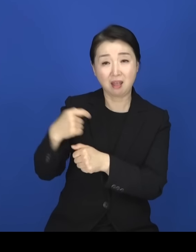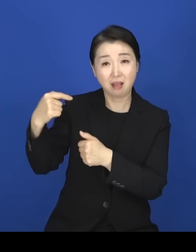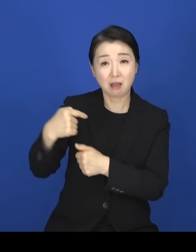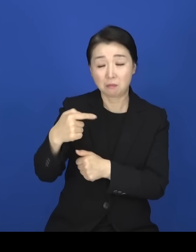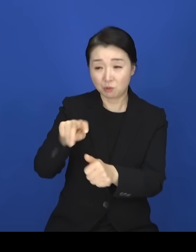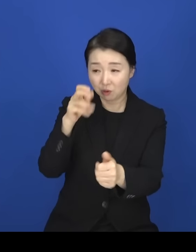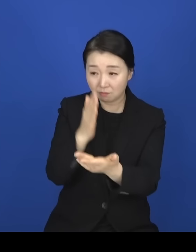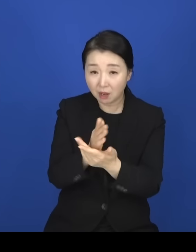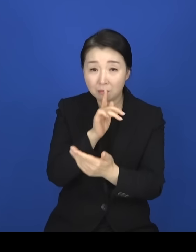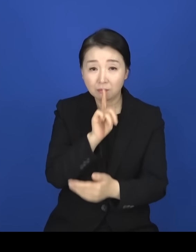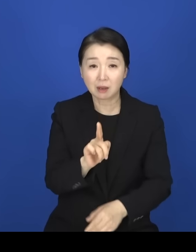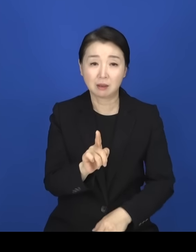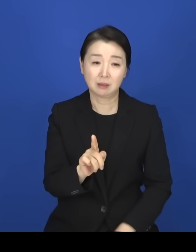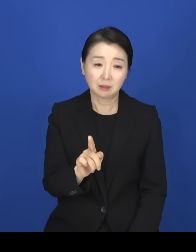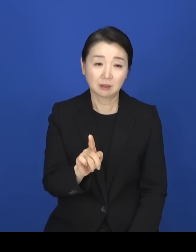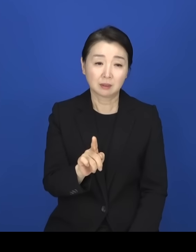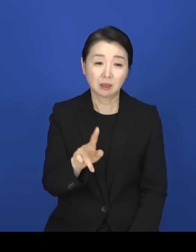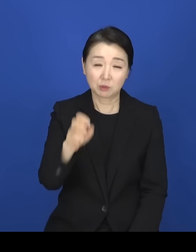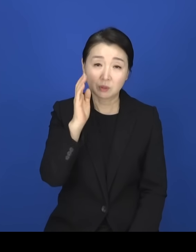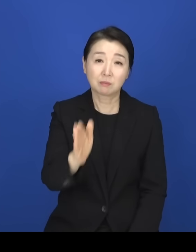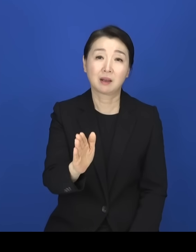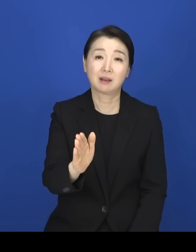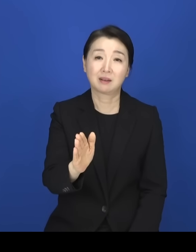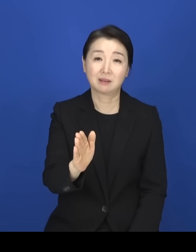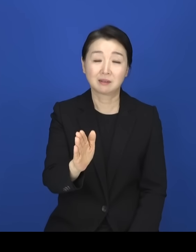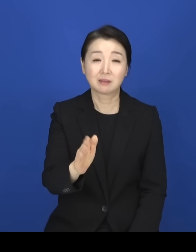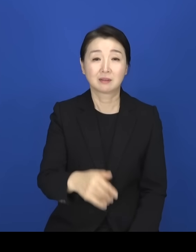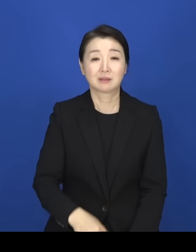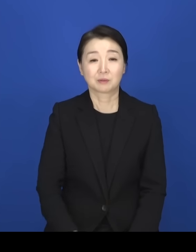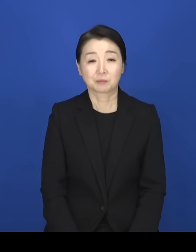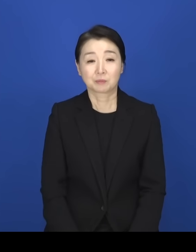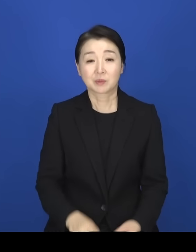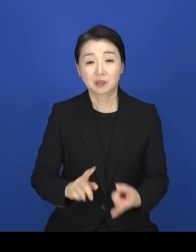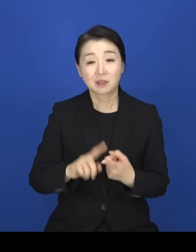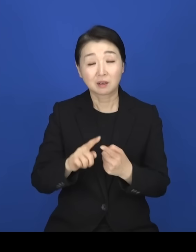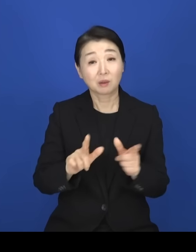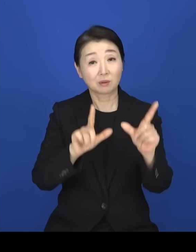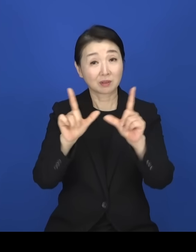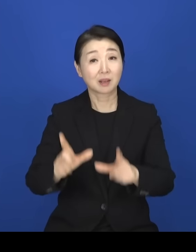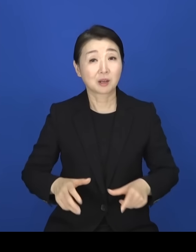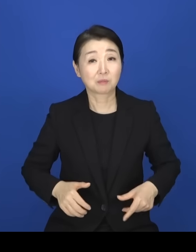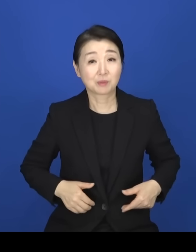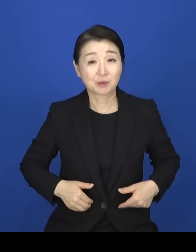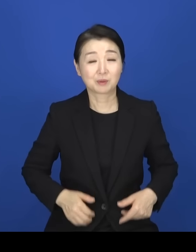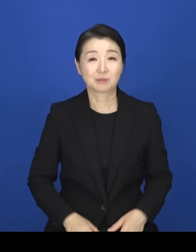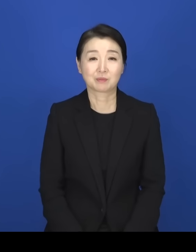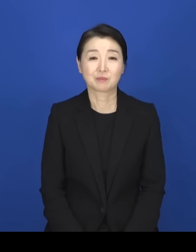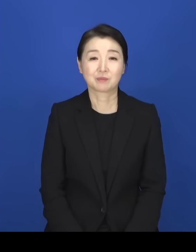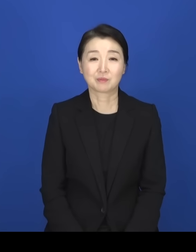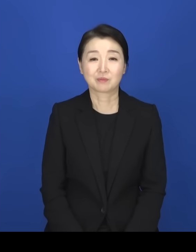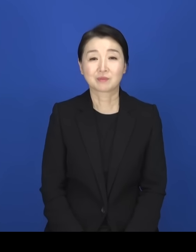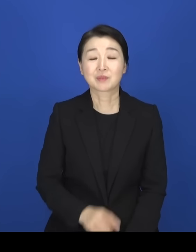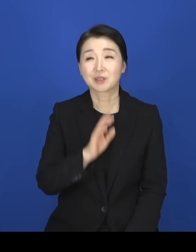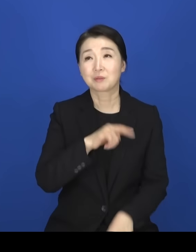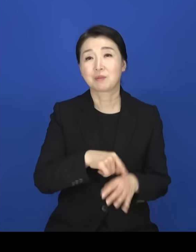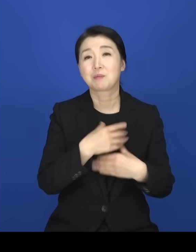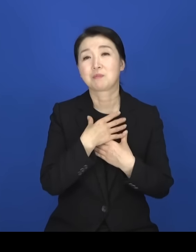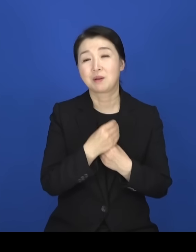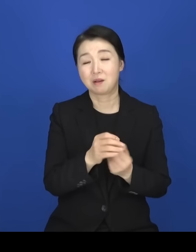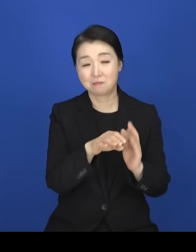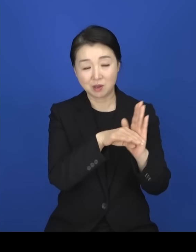미워하지 말래. 그럼 미워하지 말자. 예. 그냥 그대로 사는 거니까는 사실은 너무 편해졌어요.